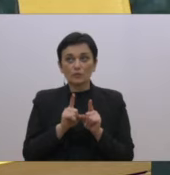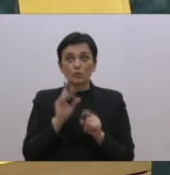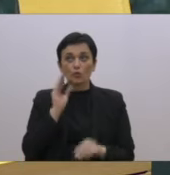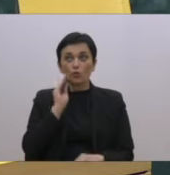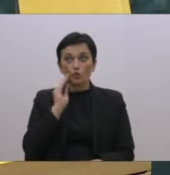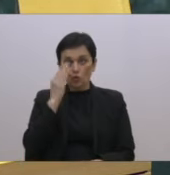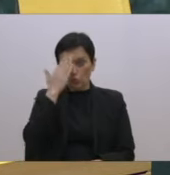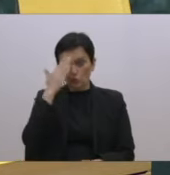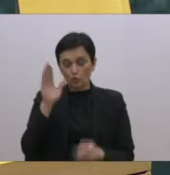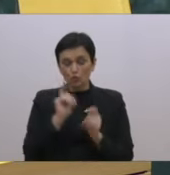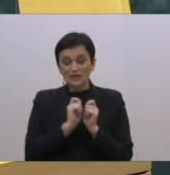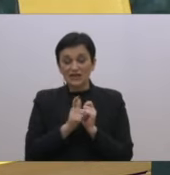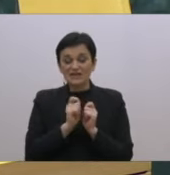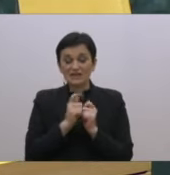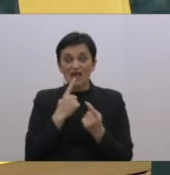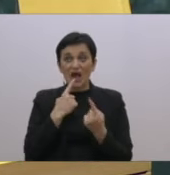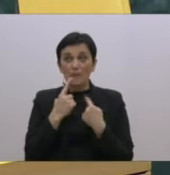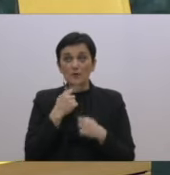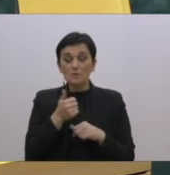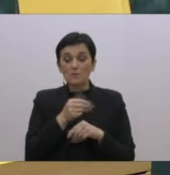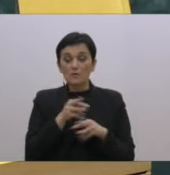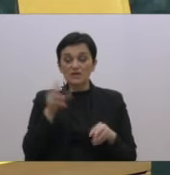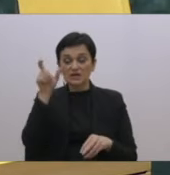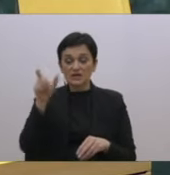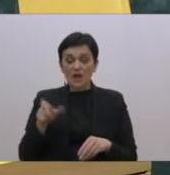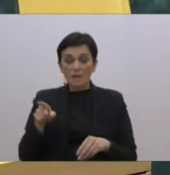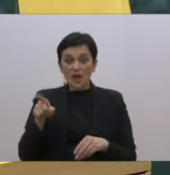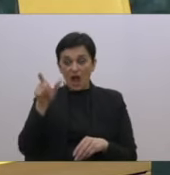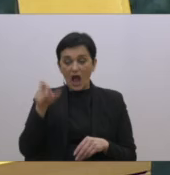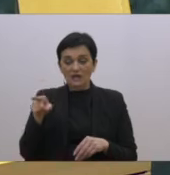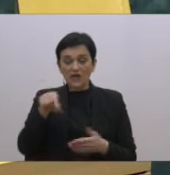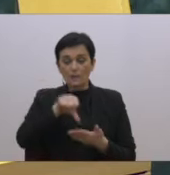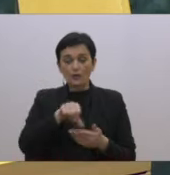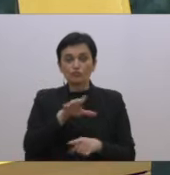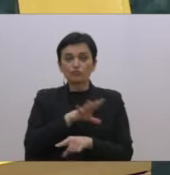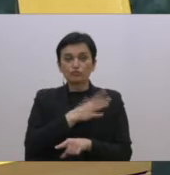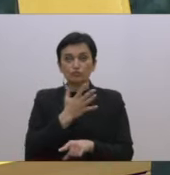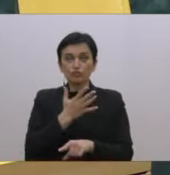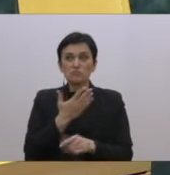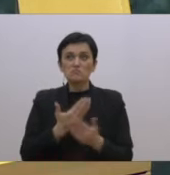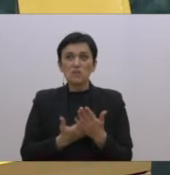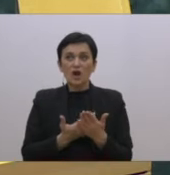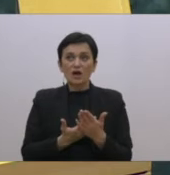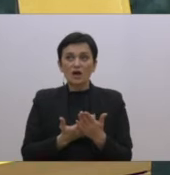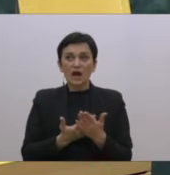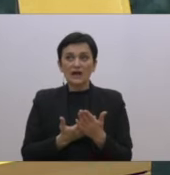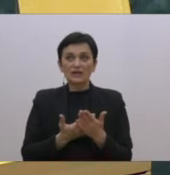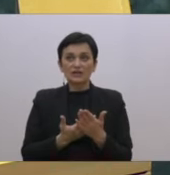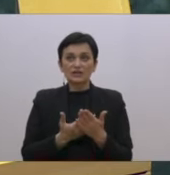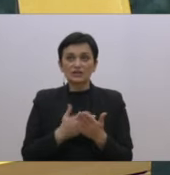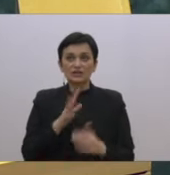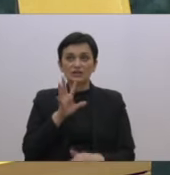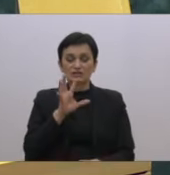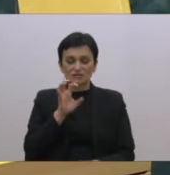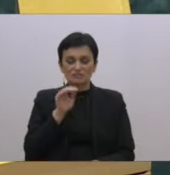როდესაც უცხოურ დაფინანსებაზეა საუბარი, პრემიერ-მინისტრად ყავდა ადამიანი, რომელიც მაგალითად 900,000